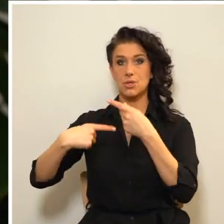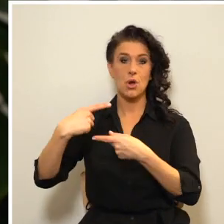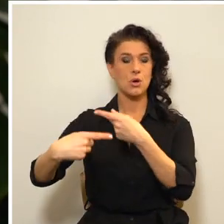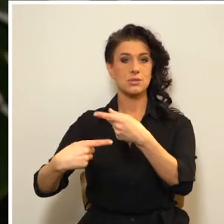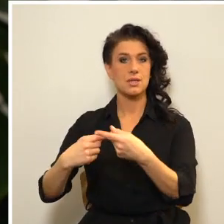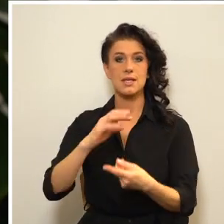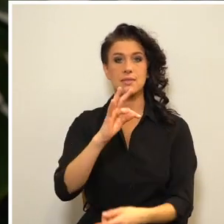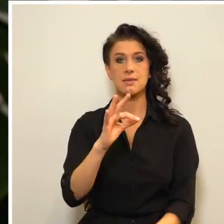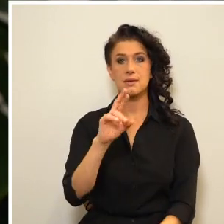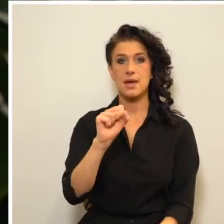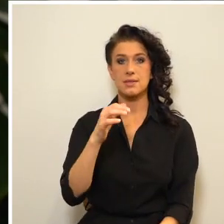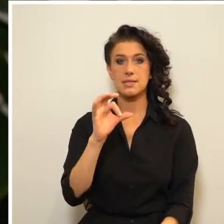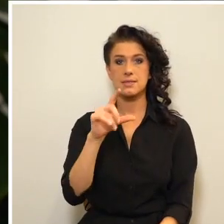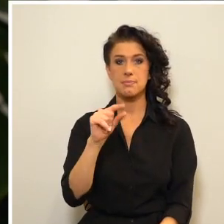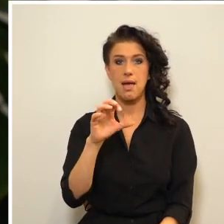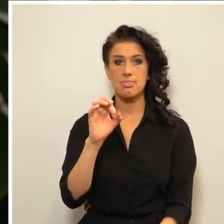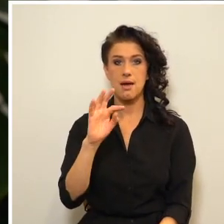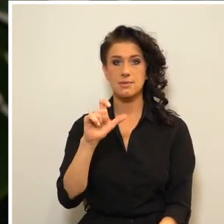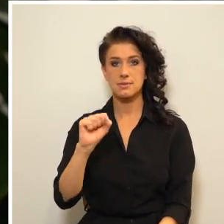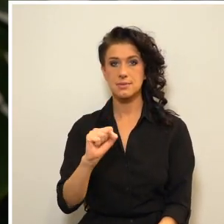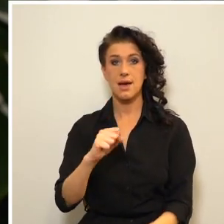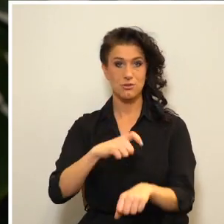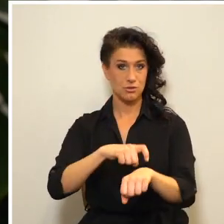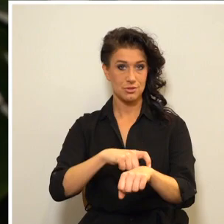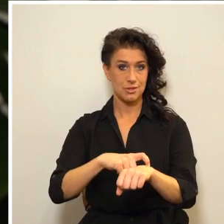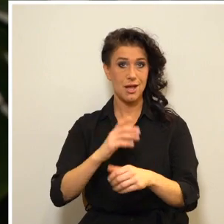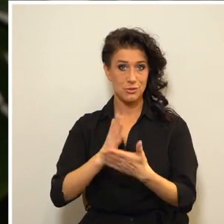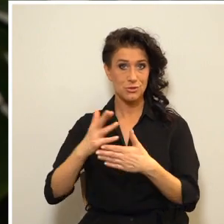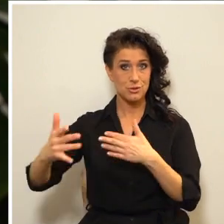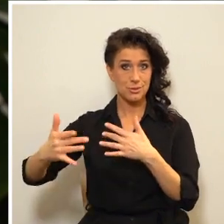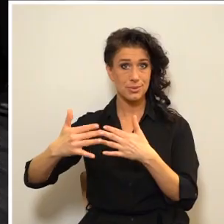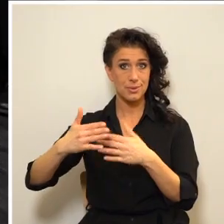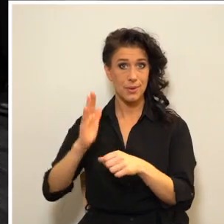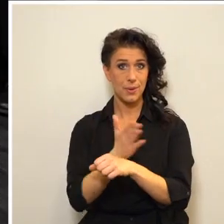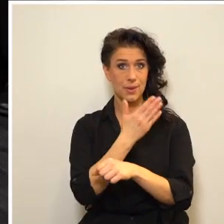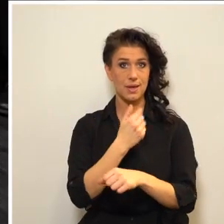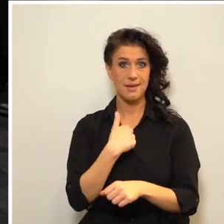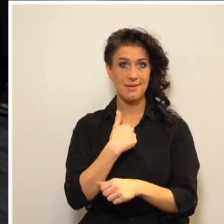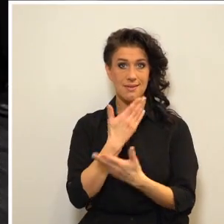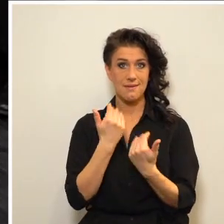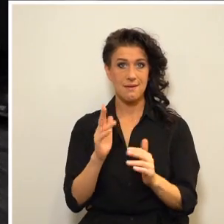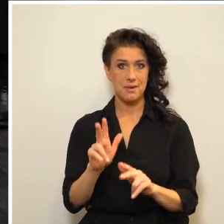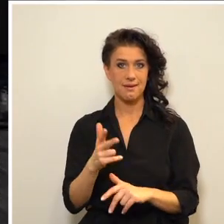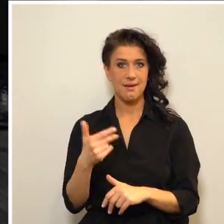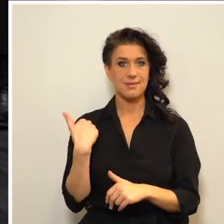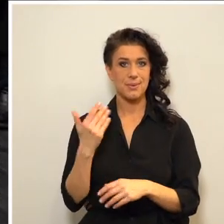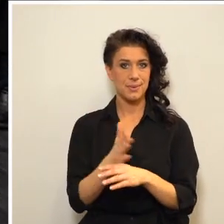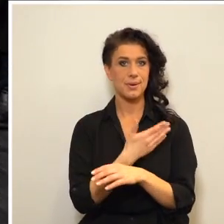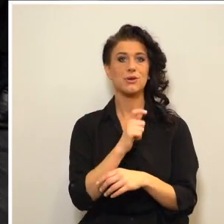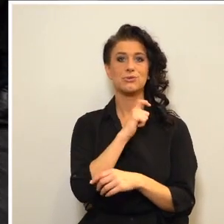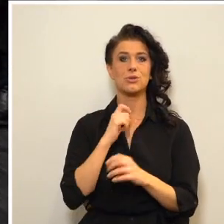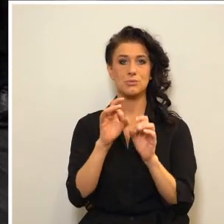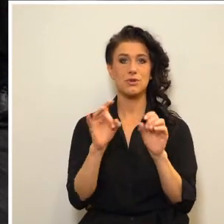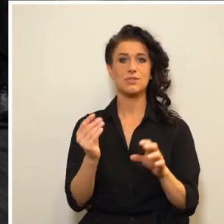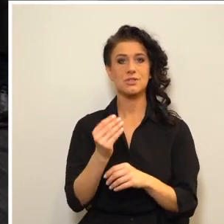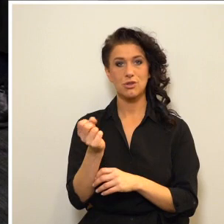transplantacji ja ponieważ czas nam się kończy nieubłaganie nie wiem kiedy nie wiem kiedy minął a poproszę jeszcze księdza profesora o komentarz